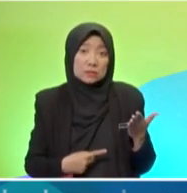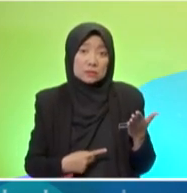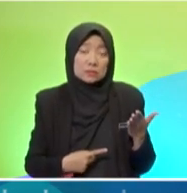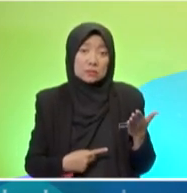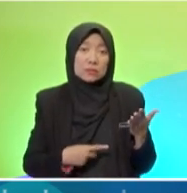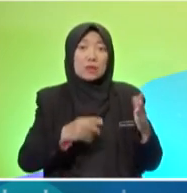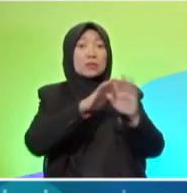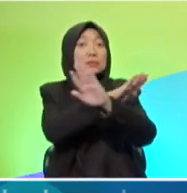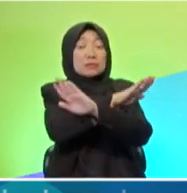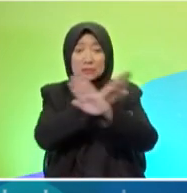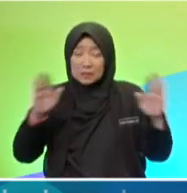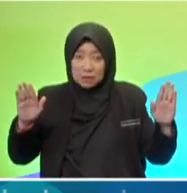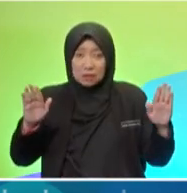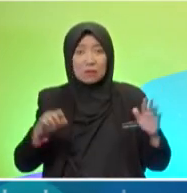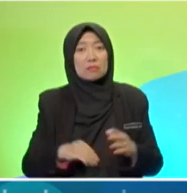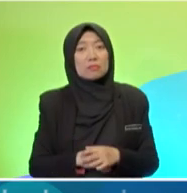Tidak tidak